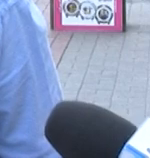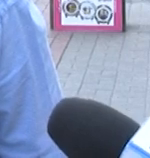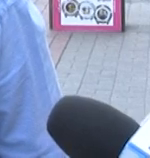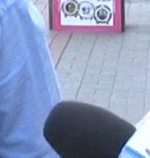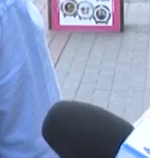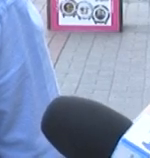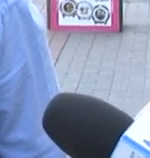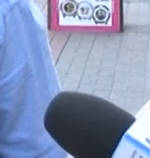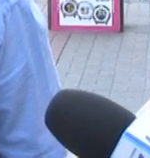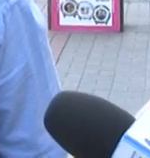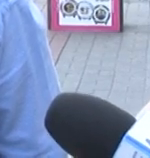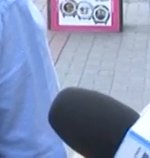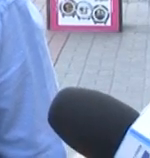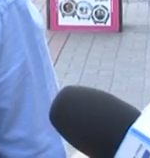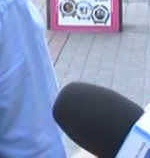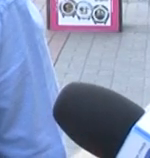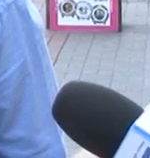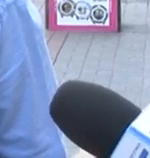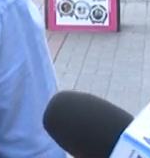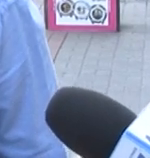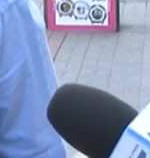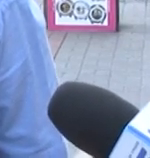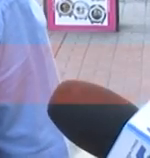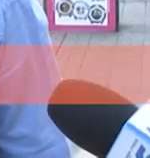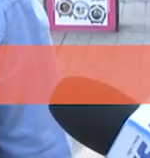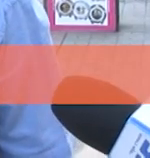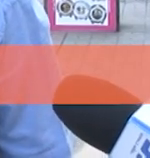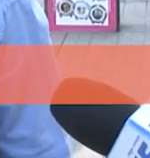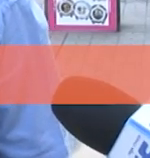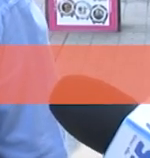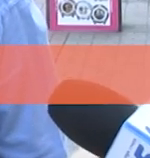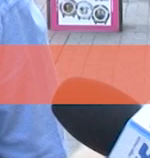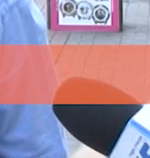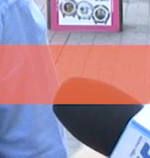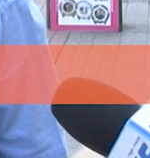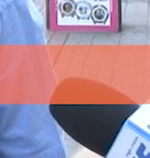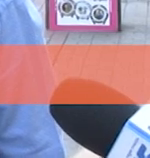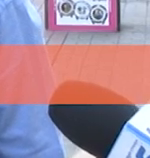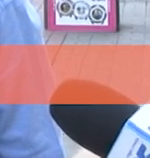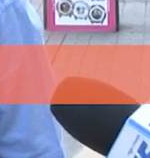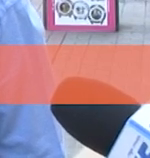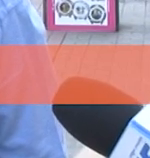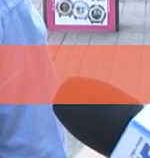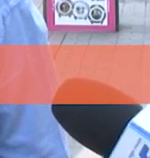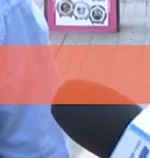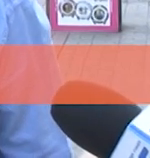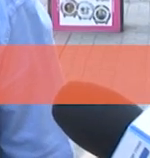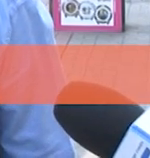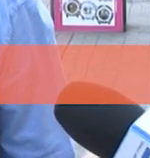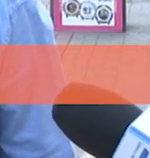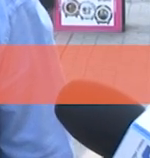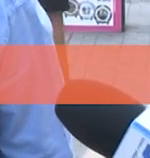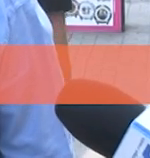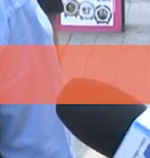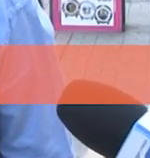З 10 часов утра почнеться основне перекриття. З 10 ранку почнеться основне перекриття. Планово у нас